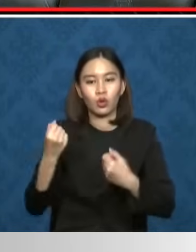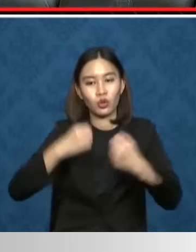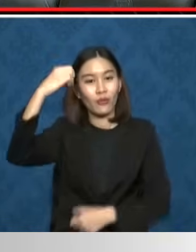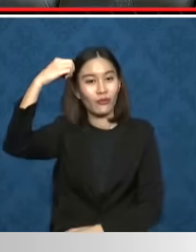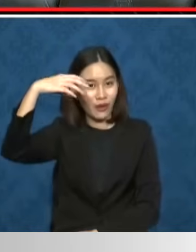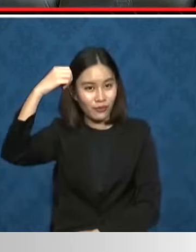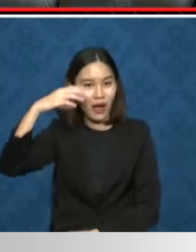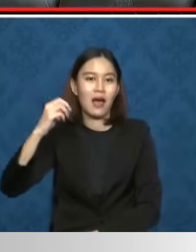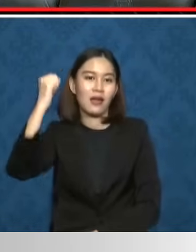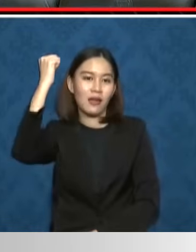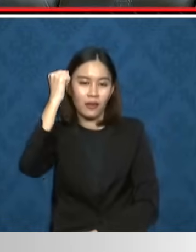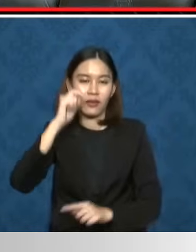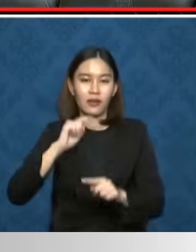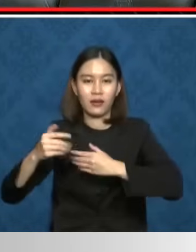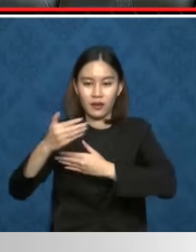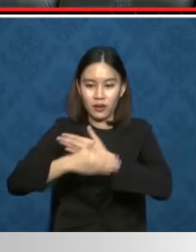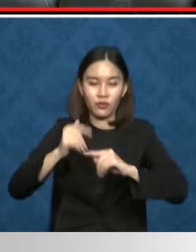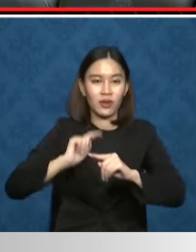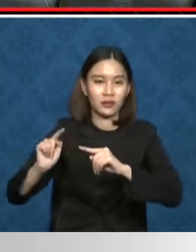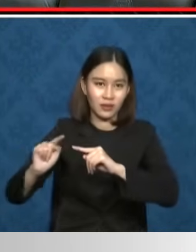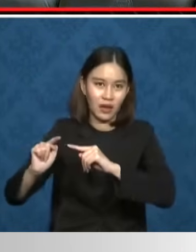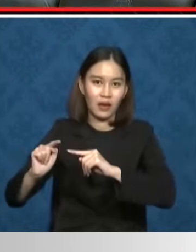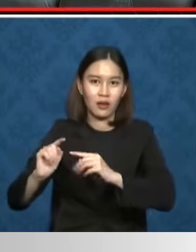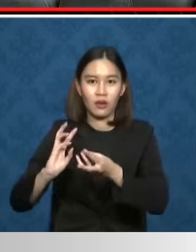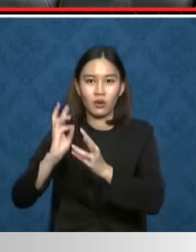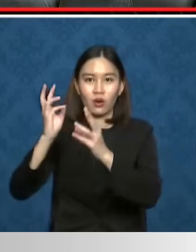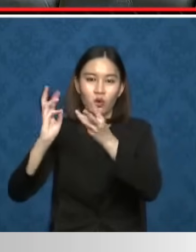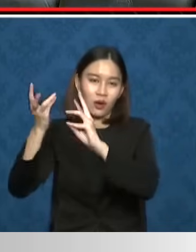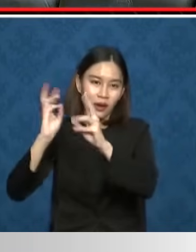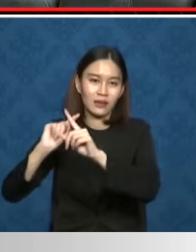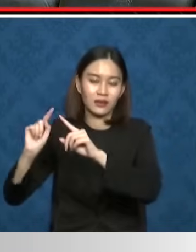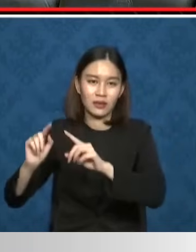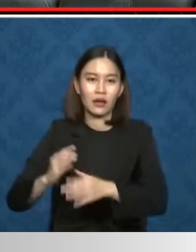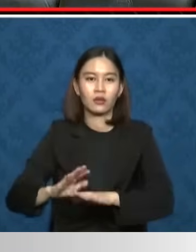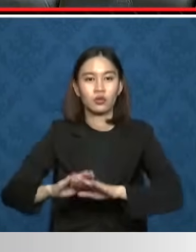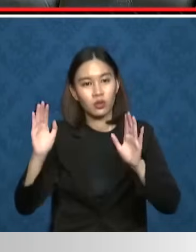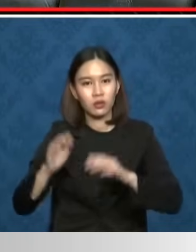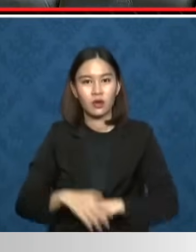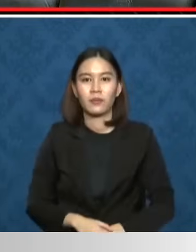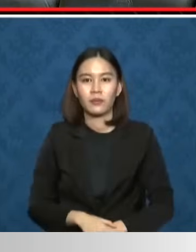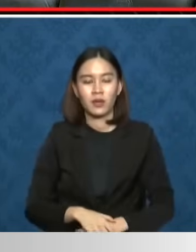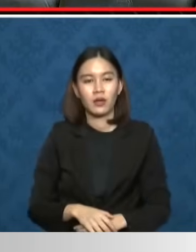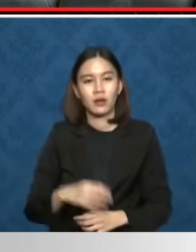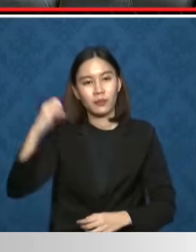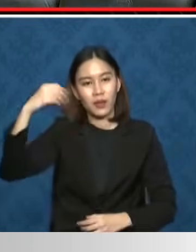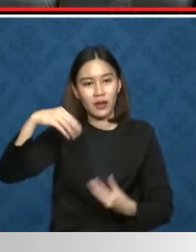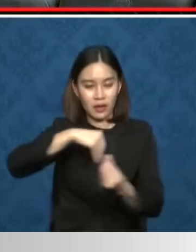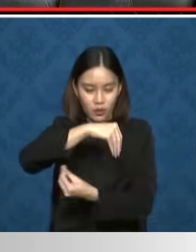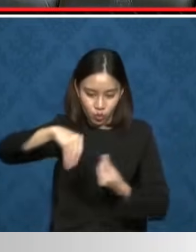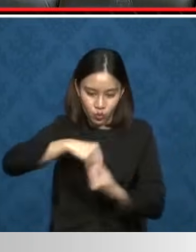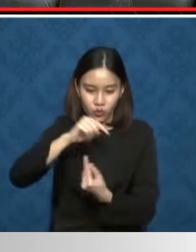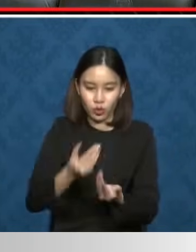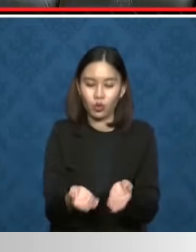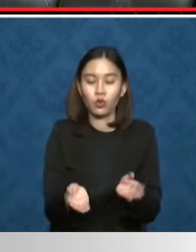ธารณะและระบบรางเพื่อการลดการปล่อยมลพิษและการเรือนกระจกเราต้องส่งเสริมการใช้พลังงานหมุนเวียนในประเทศในระดับครัว